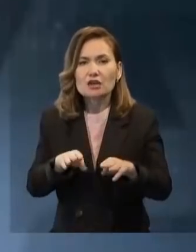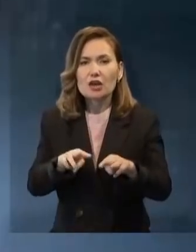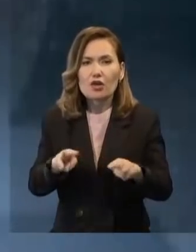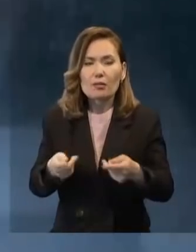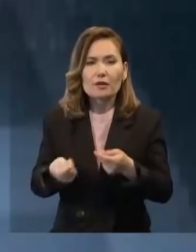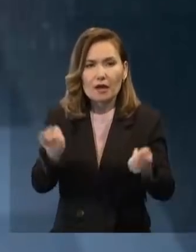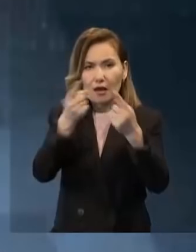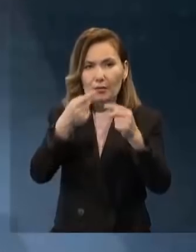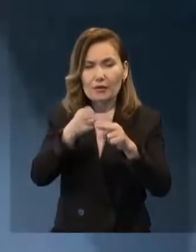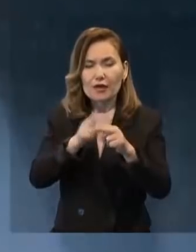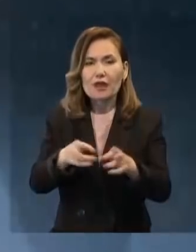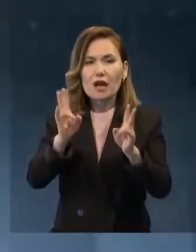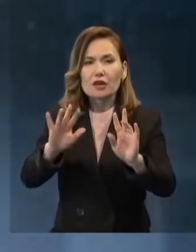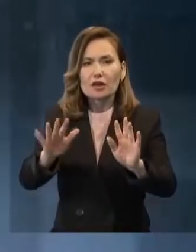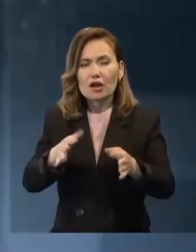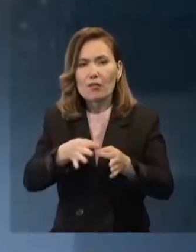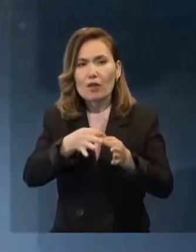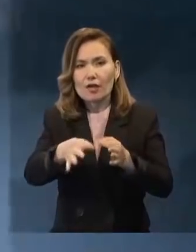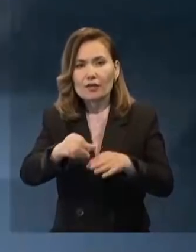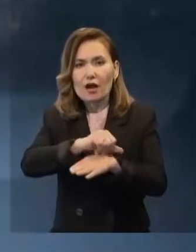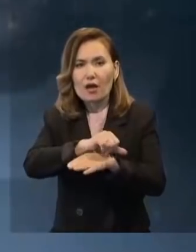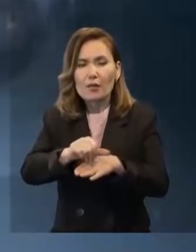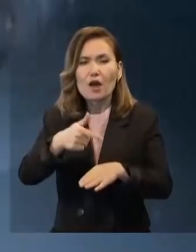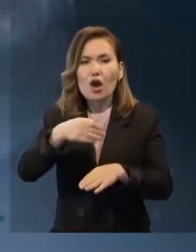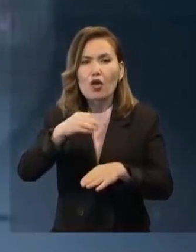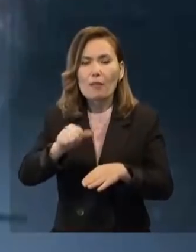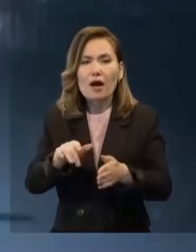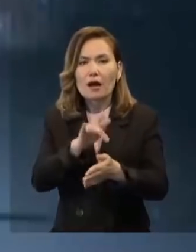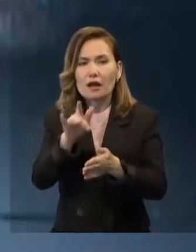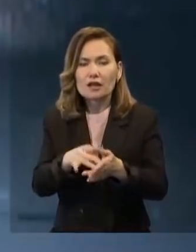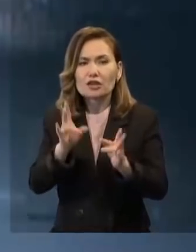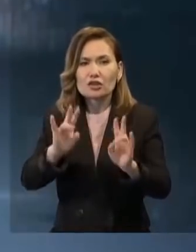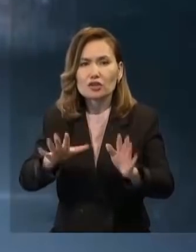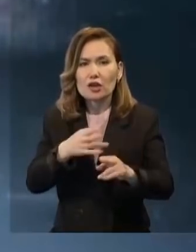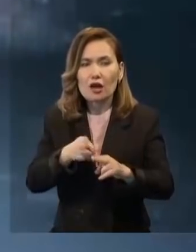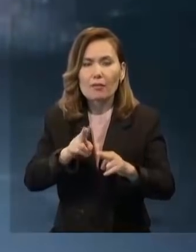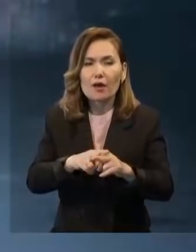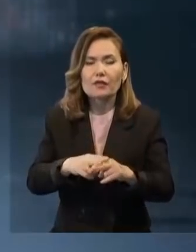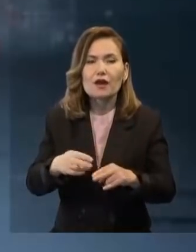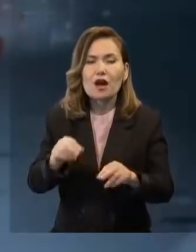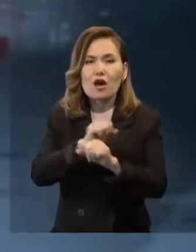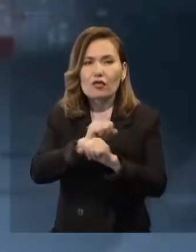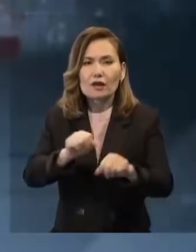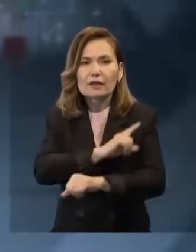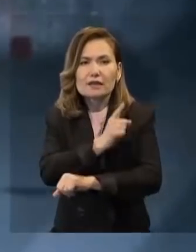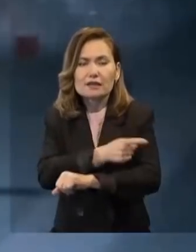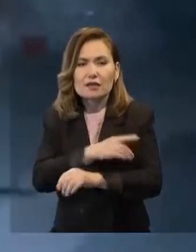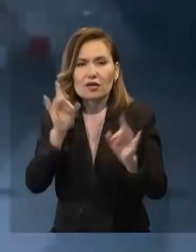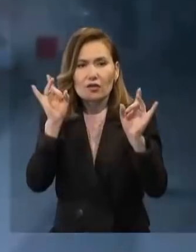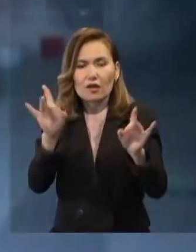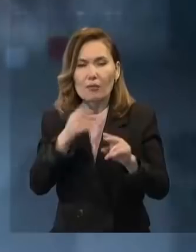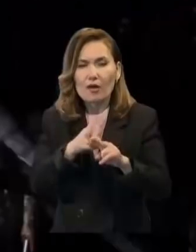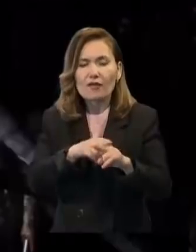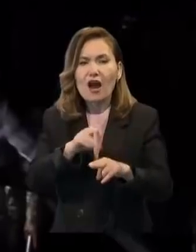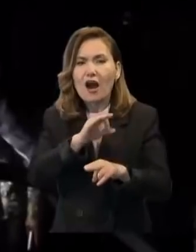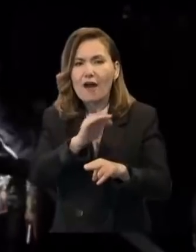өкілдері хабарлады. Оқиға Руандамен шекаралас жатқан Гома қаласында болған. Куәгерлер граната жарылғанын алға тартқанмен ресми